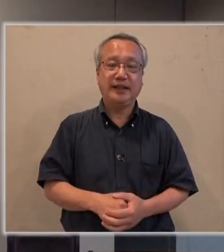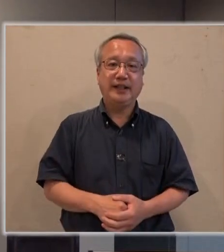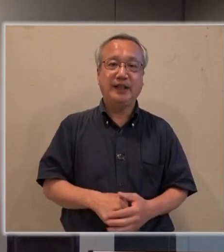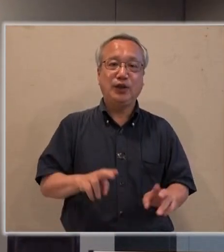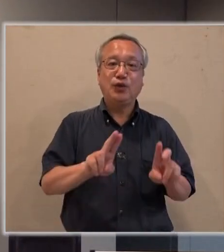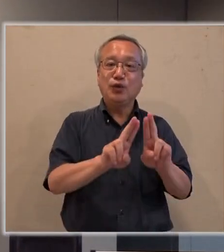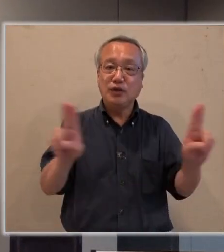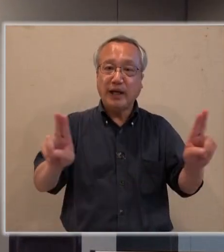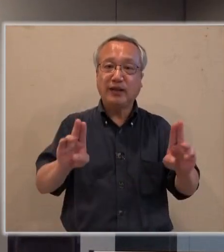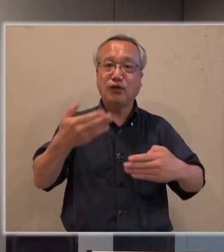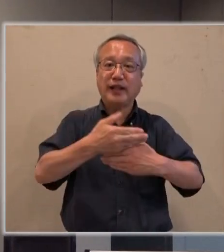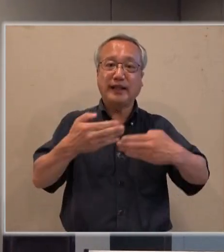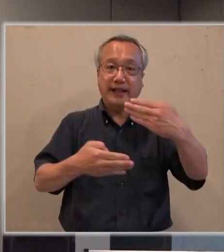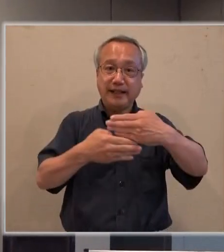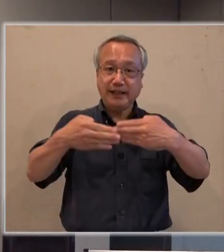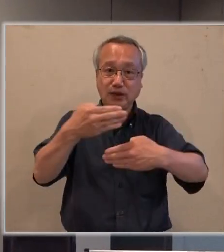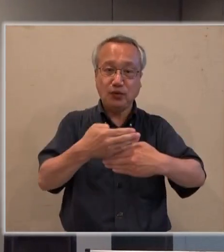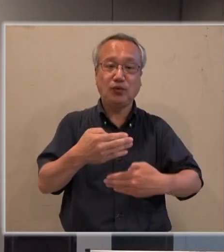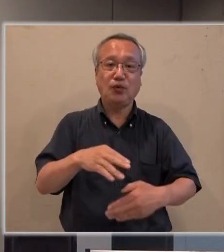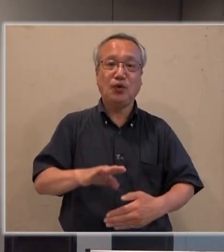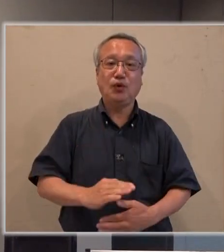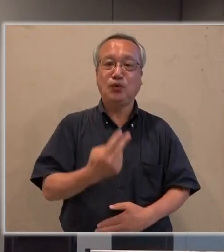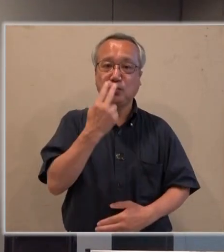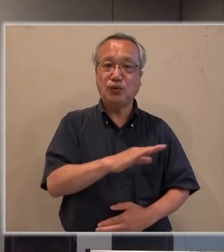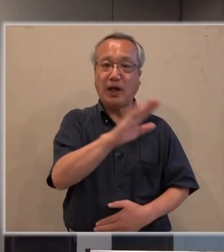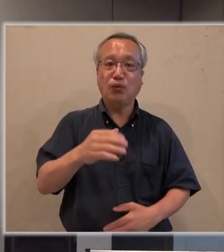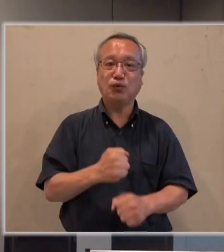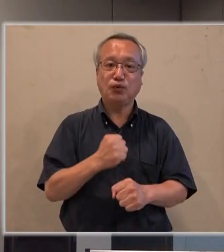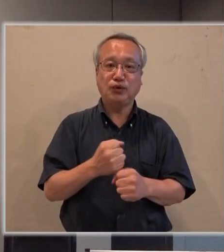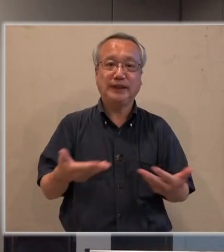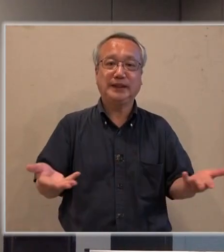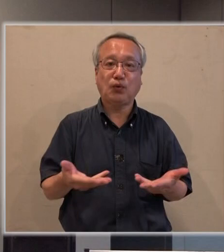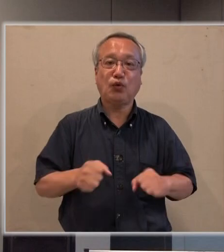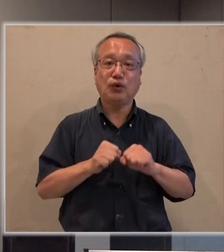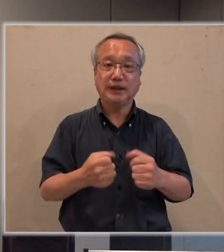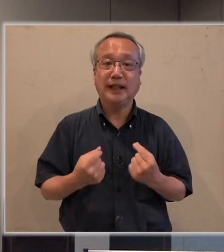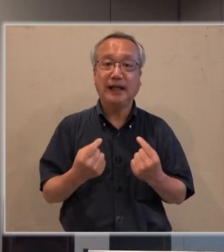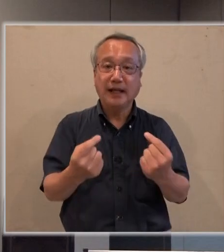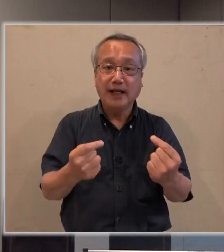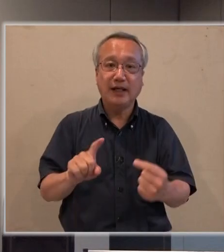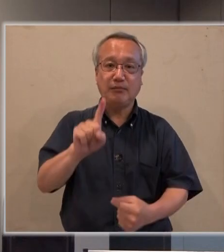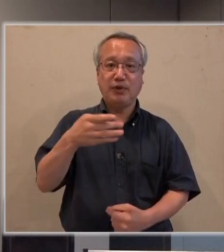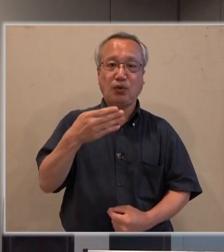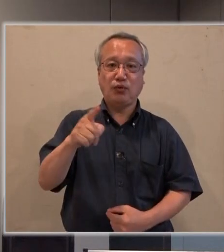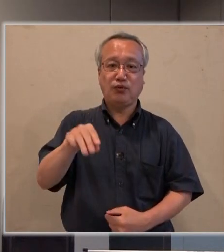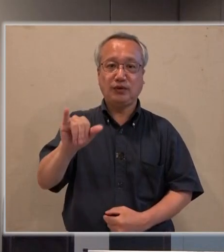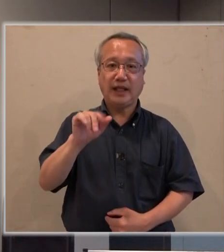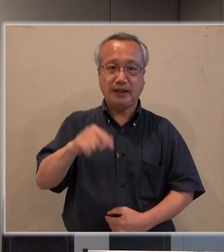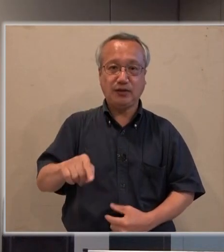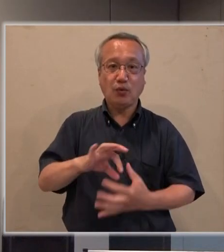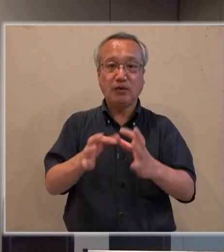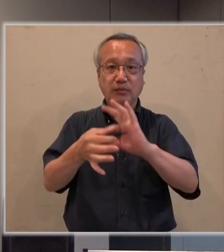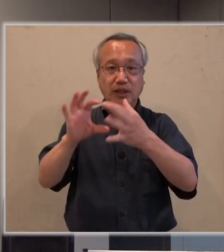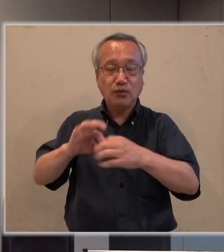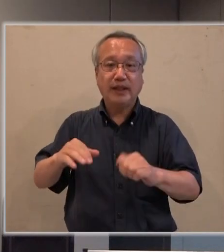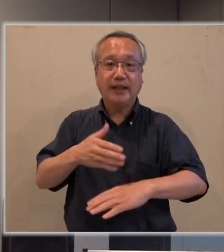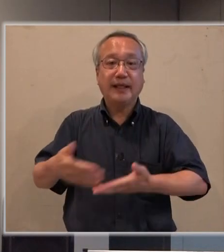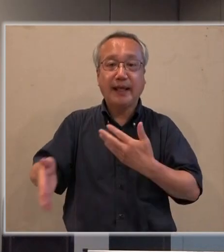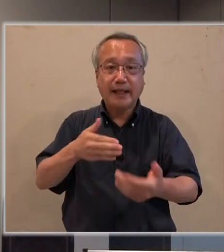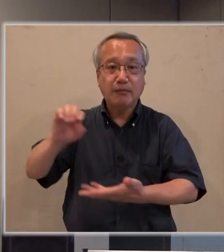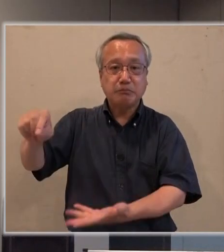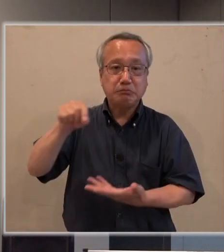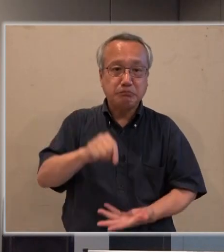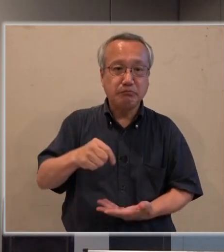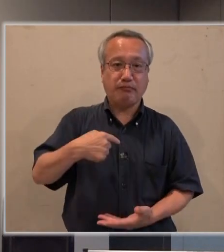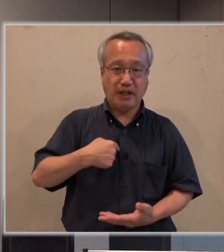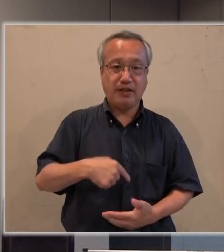ザインを空間を作るという仕事を行いながら、このピョンチャンで出会ったこの経験が今の自分を自身を作ってくれているというふうに